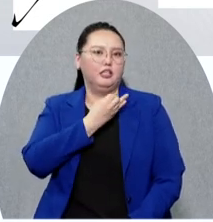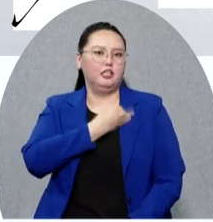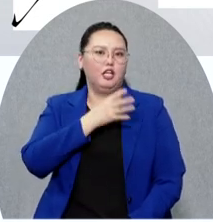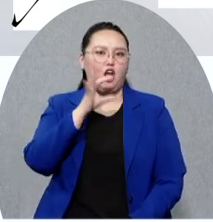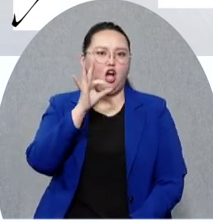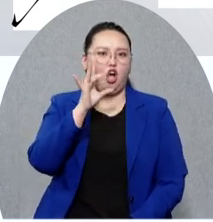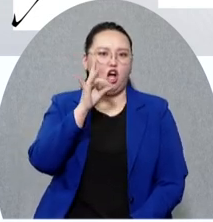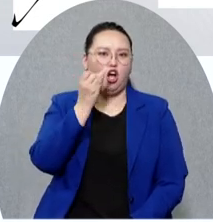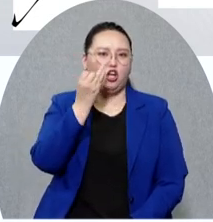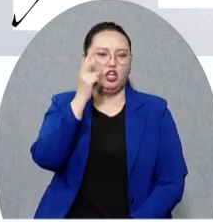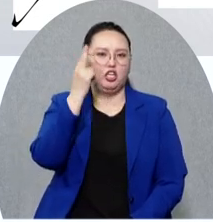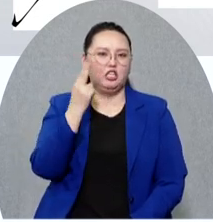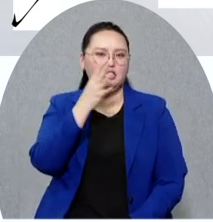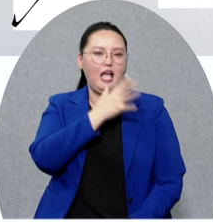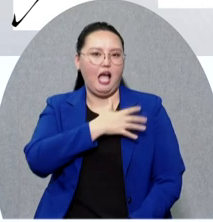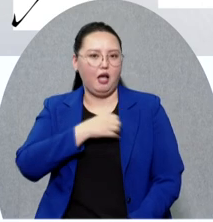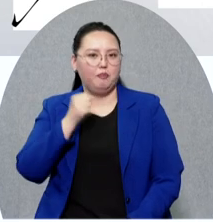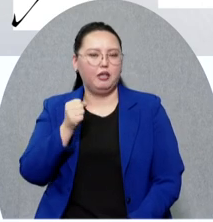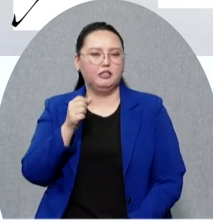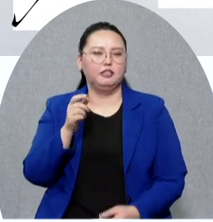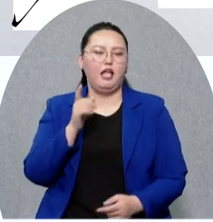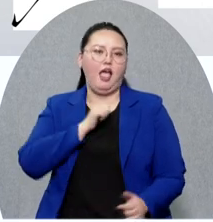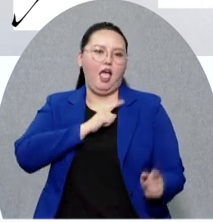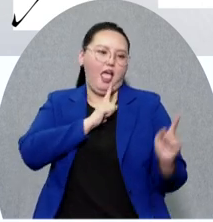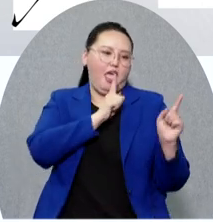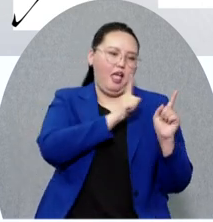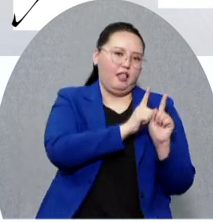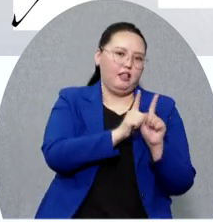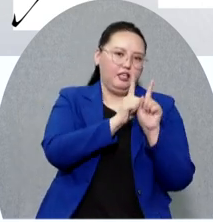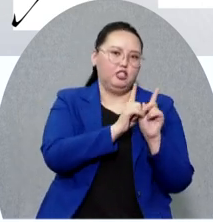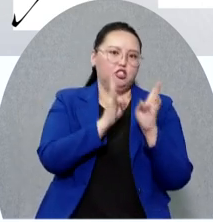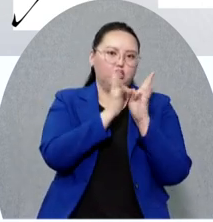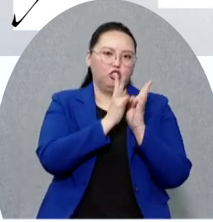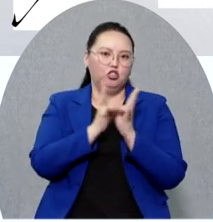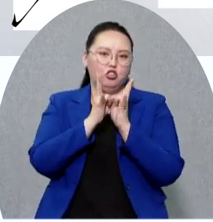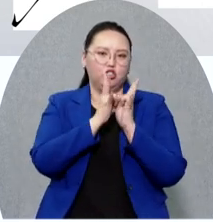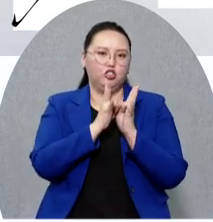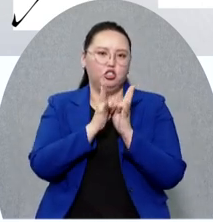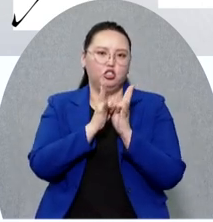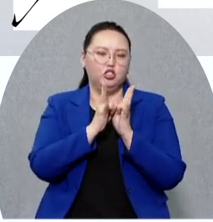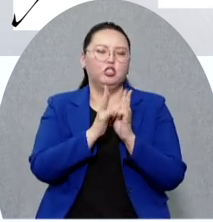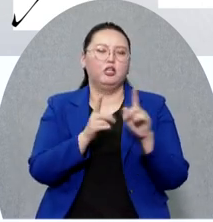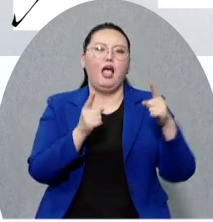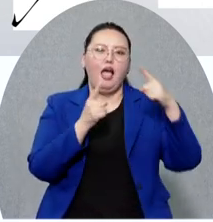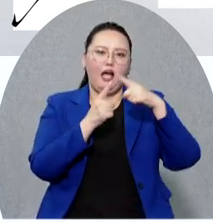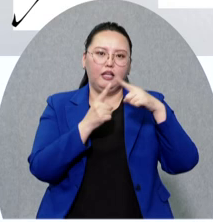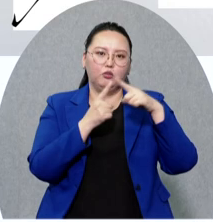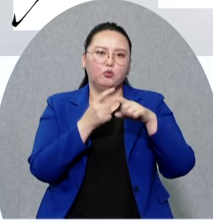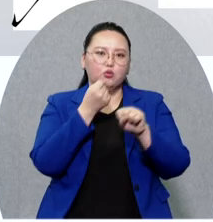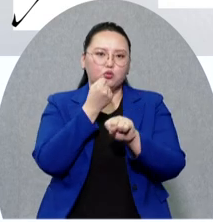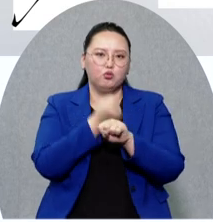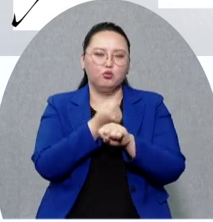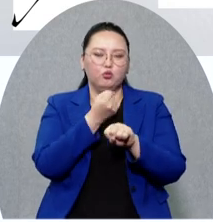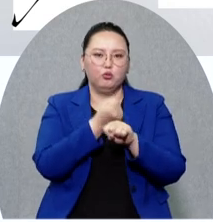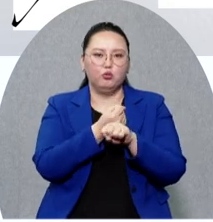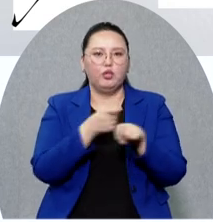өргцөөг абобол ханилан ижилий дүгсэн нөхөрлөл хайргуу чалаагүй болоно.